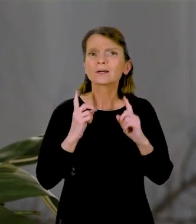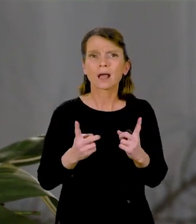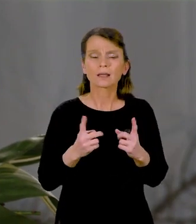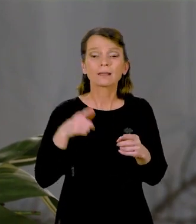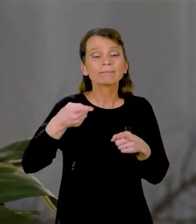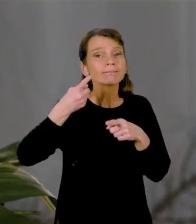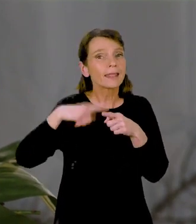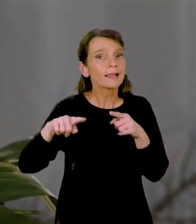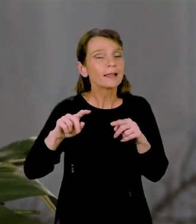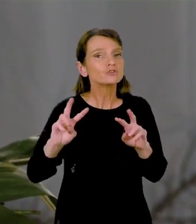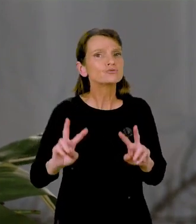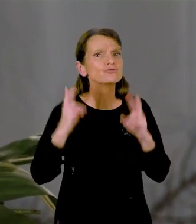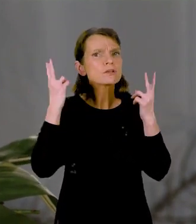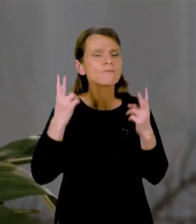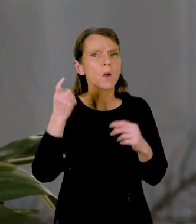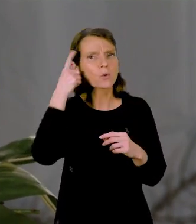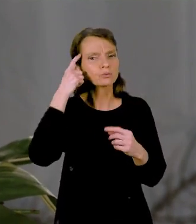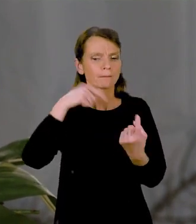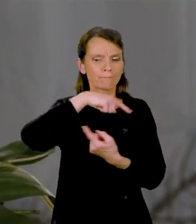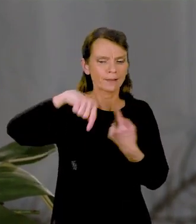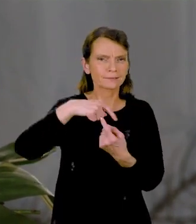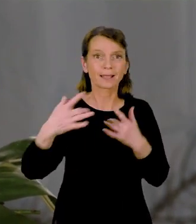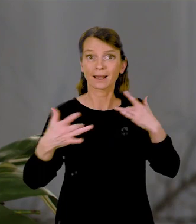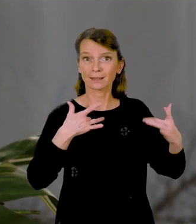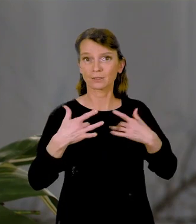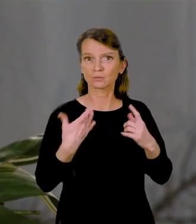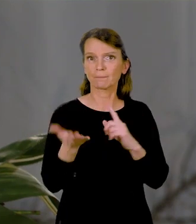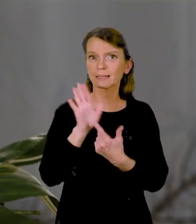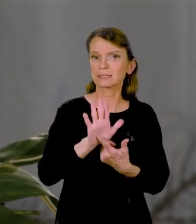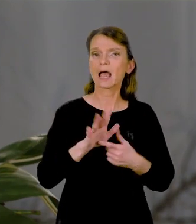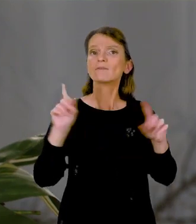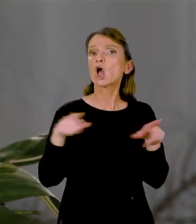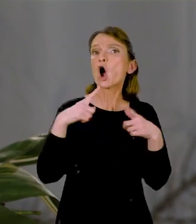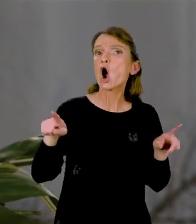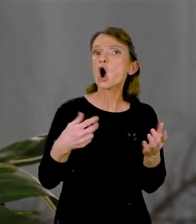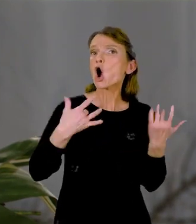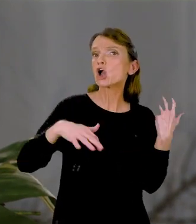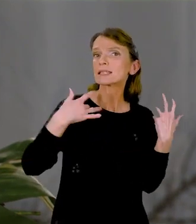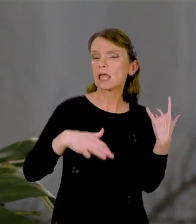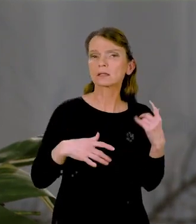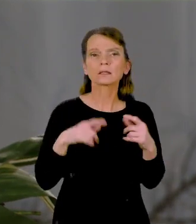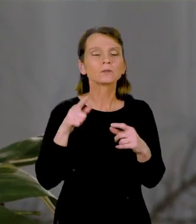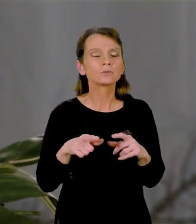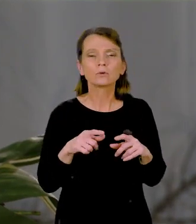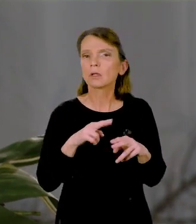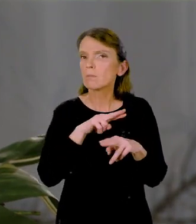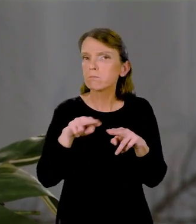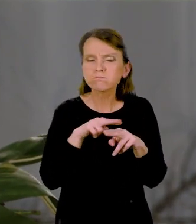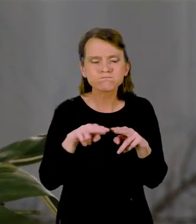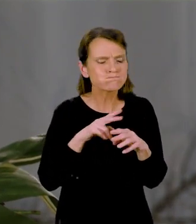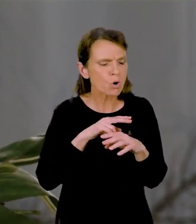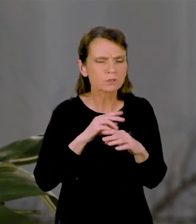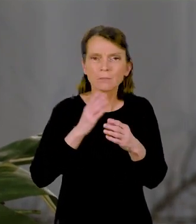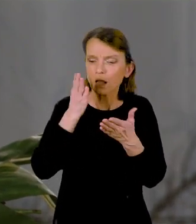je segment žive kulture, to so plesne, gledališke predstave, koncerti in podobno, praktično popolnoma odrezan